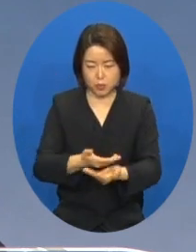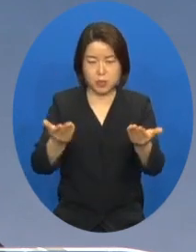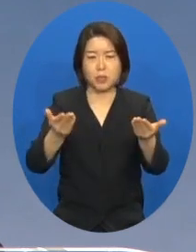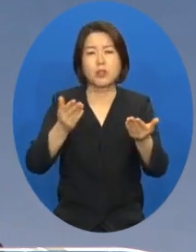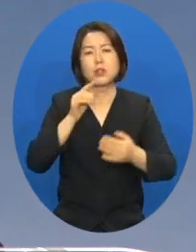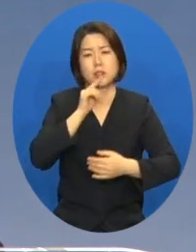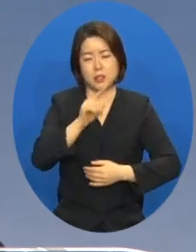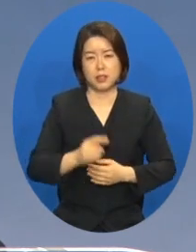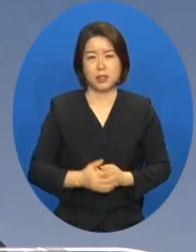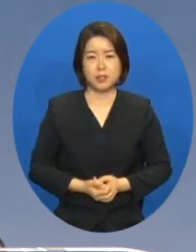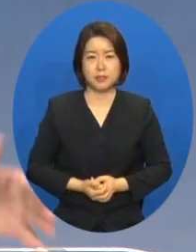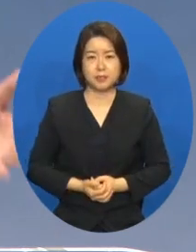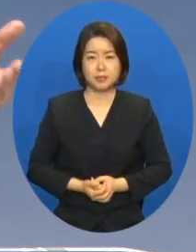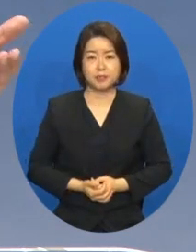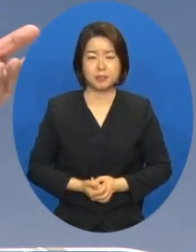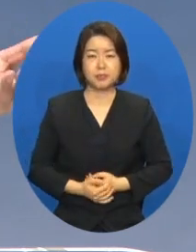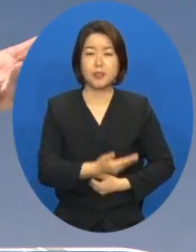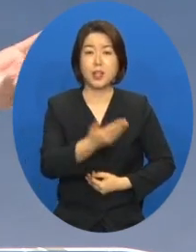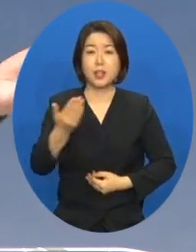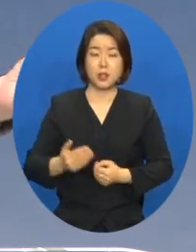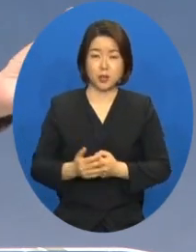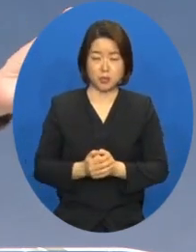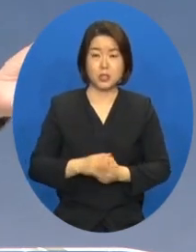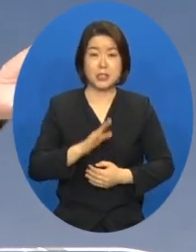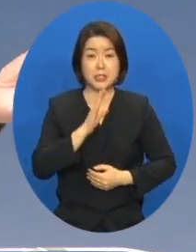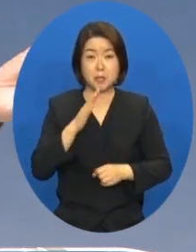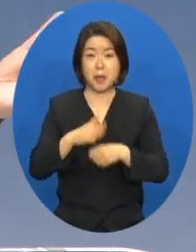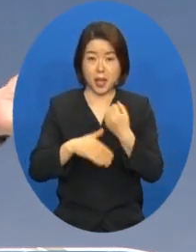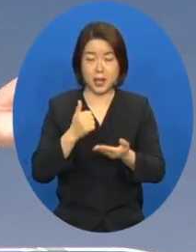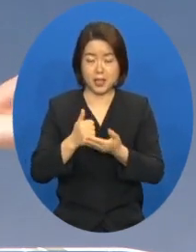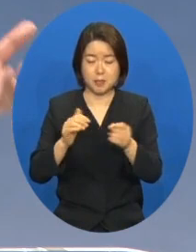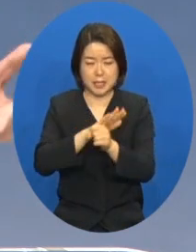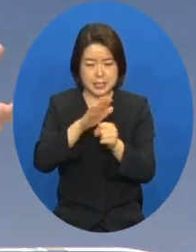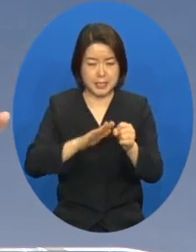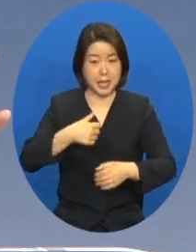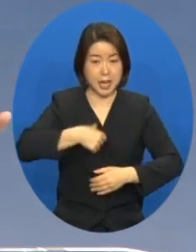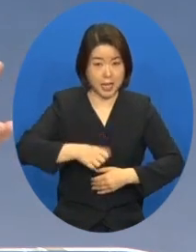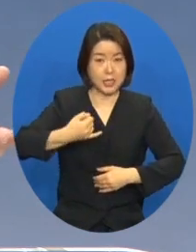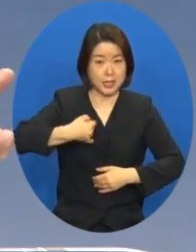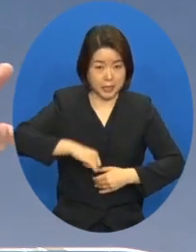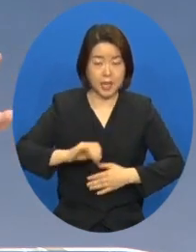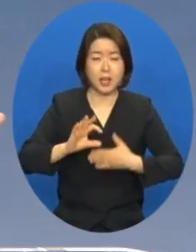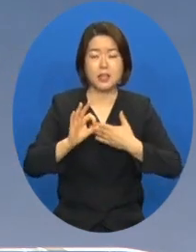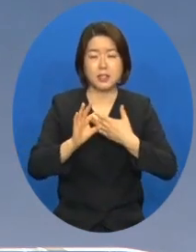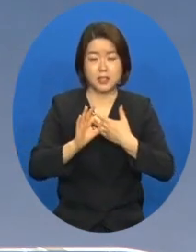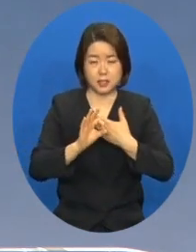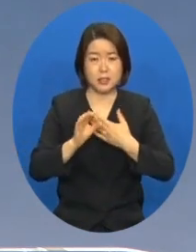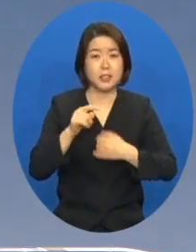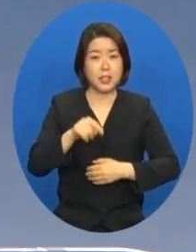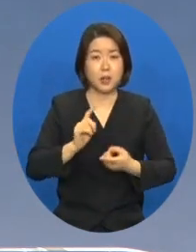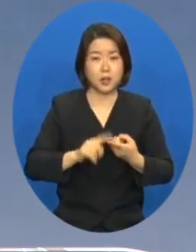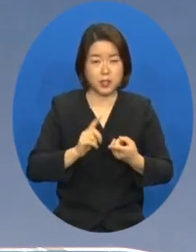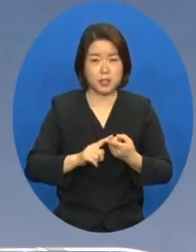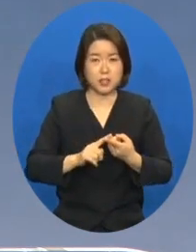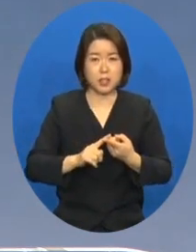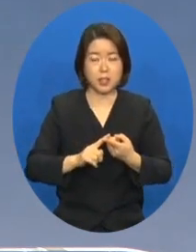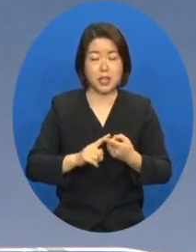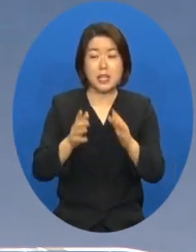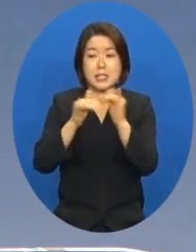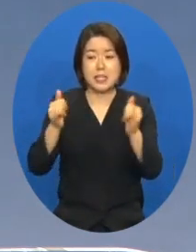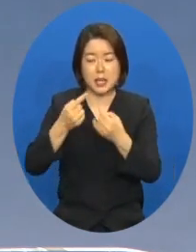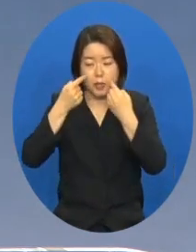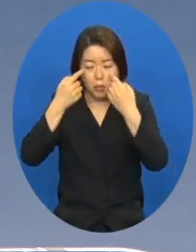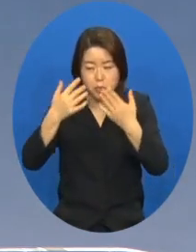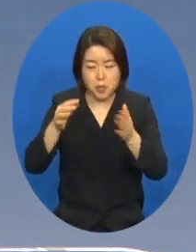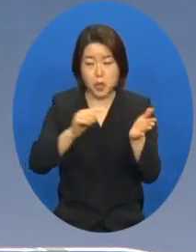내려주십니다. 여러분, 여러분이 정말 하나님의 사랑하는 아들이요 딸이라는 것만 사람들에게